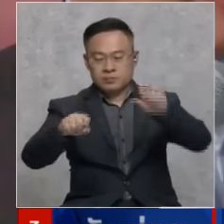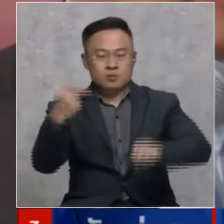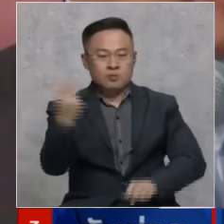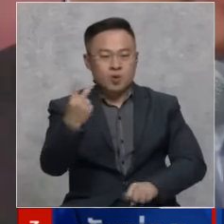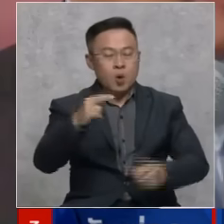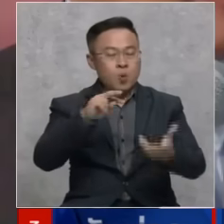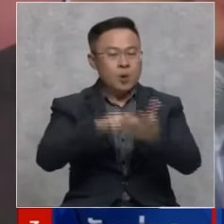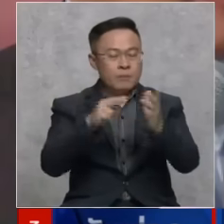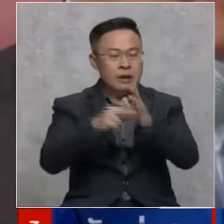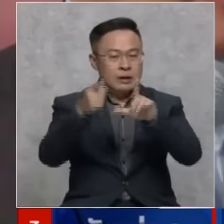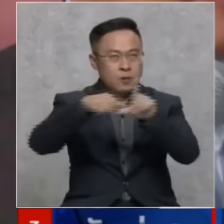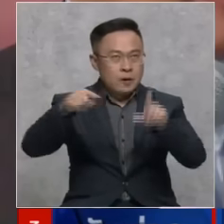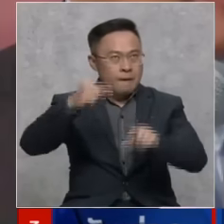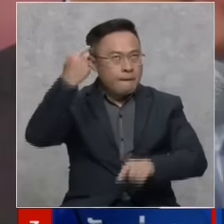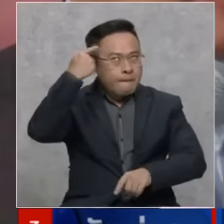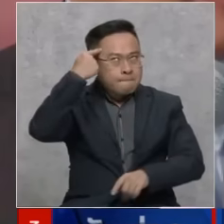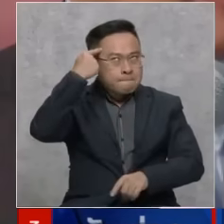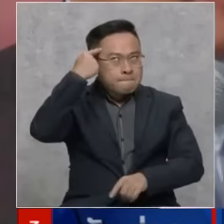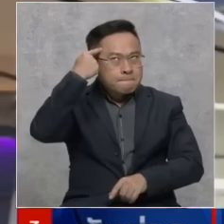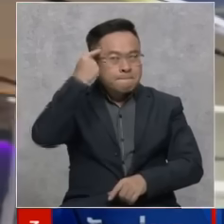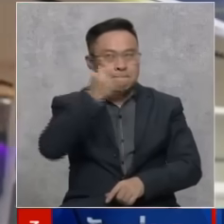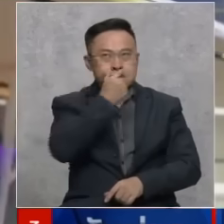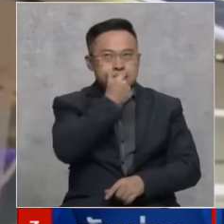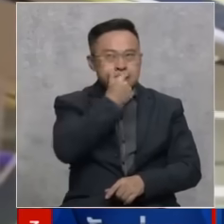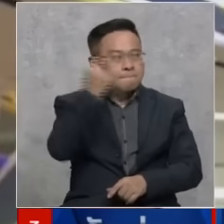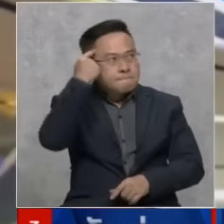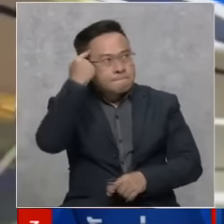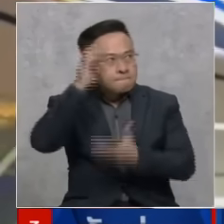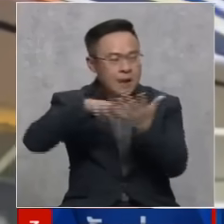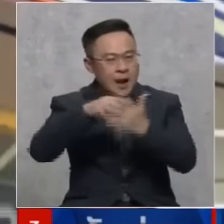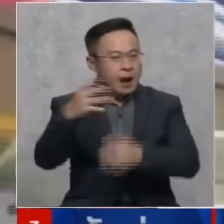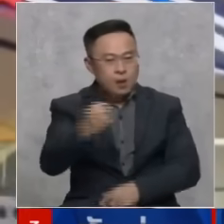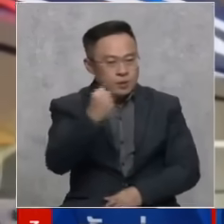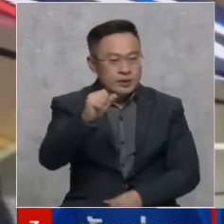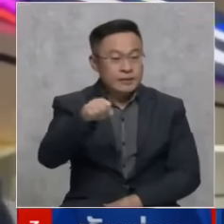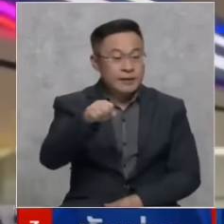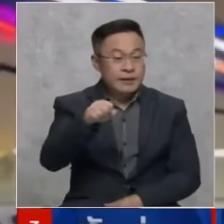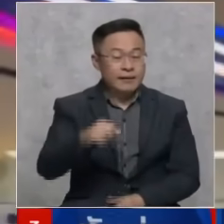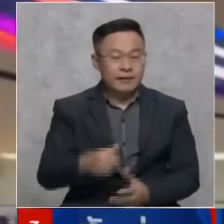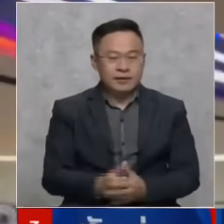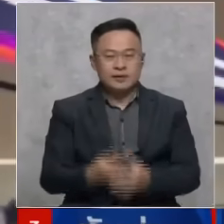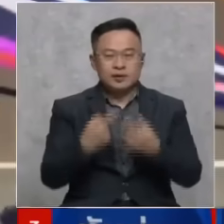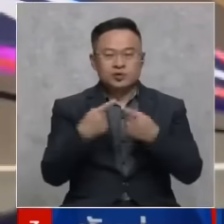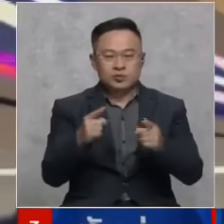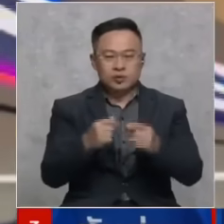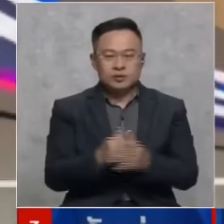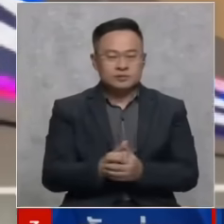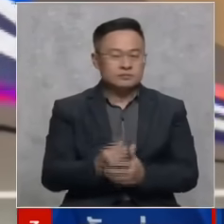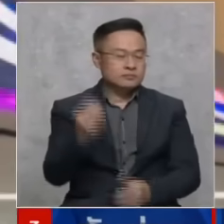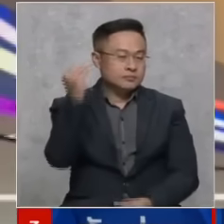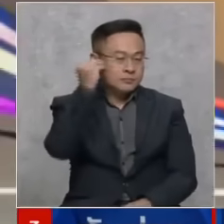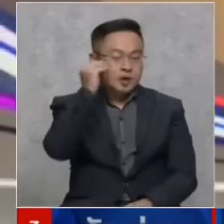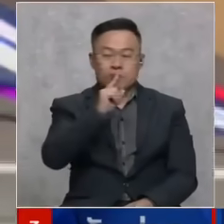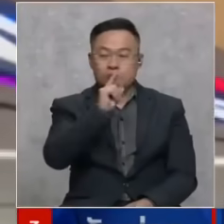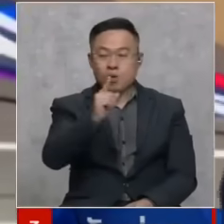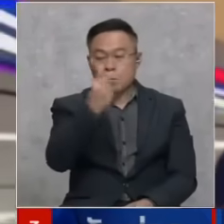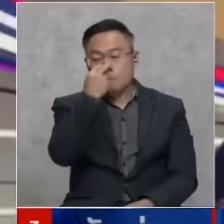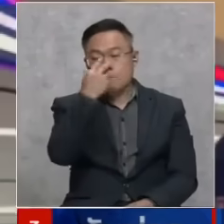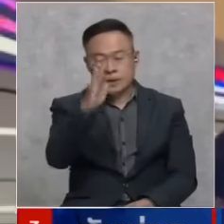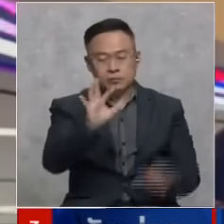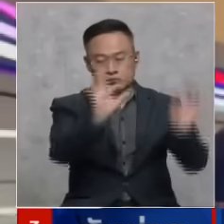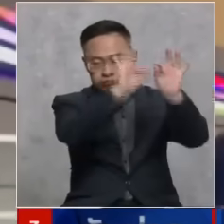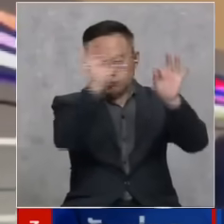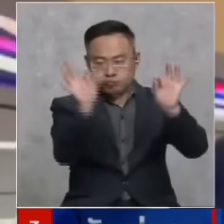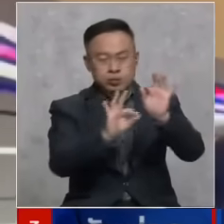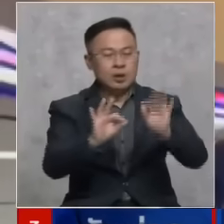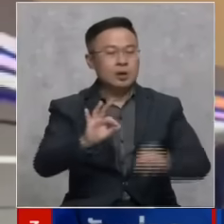อกแบบนั้น อ ่ะคุณพิธาก็เลยบอกว่าเอาอย่างนี้เอาอย่างนี้แล้วกันแบ่งเป็น3ประเด็นนะ1ผมยังไม่เห็นโพสต์ของคุณสมชาย2มันเป็นความคิดของคน